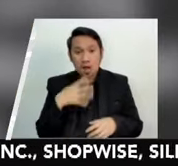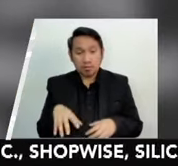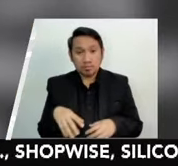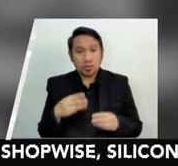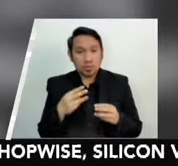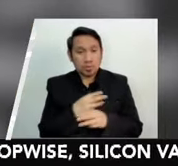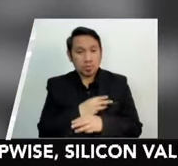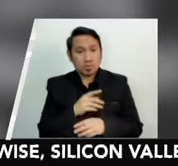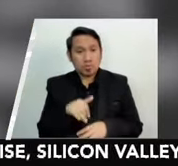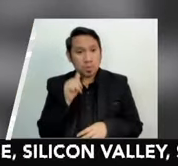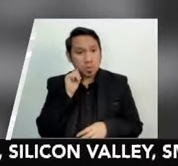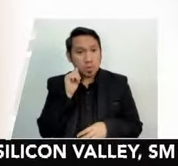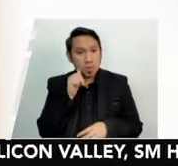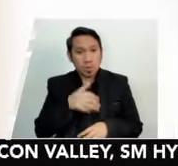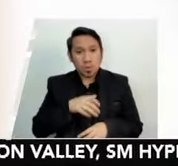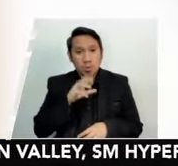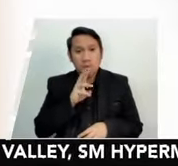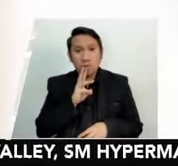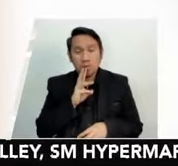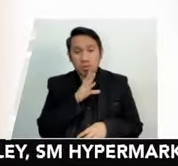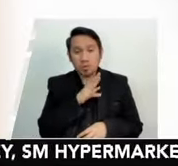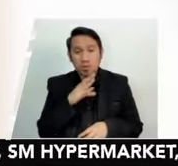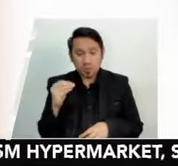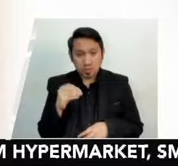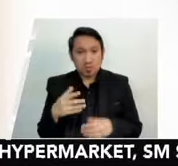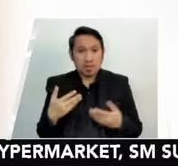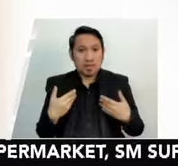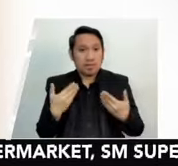tubig at magsuot ng preskong damit.